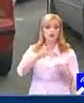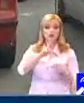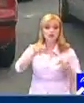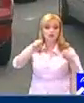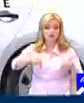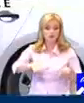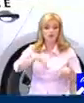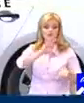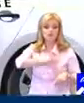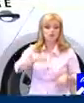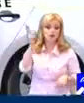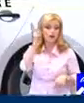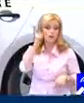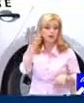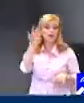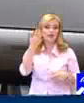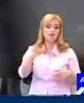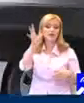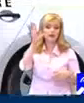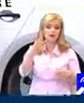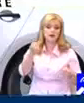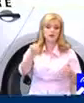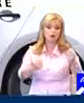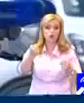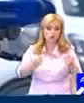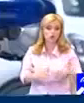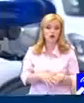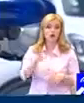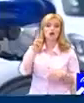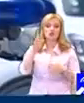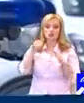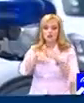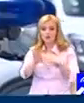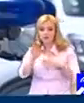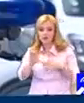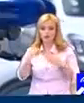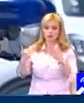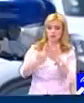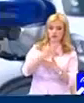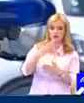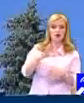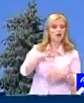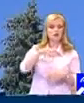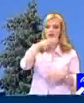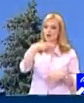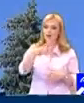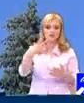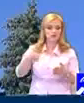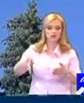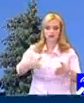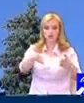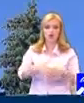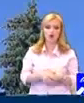să utilizeze telefoanele mobile în timp ce conduc. Se estimează că șoferii care trimit sau primesc mesaje sunt distrași de la trafic în medie între 4 și